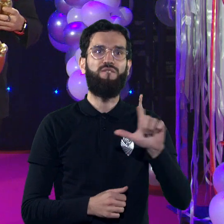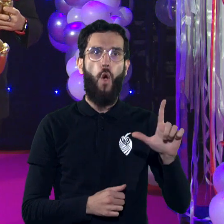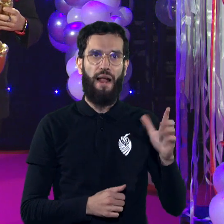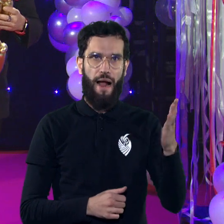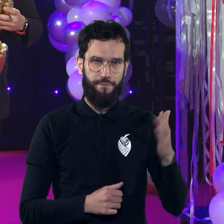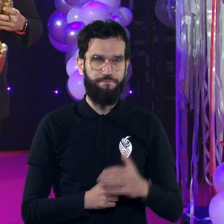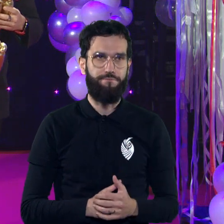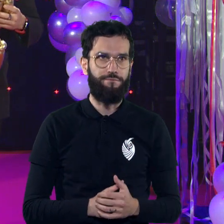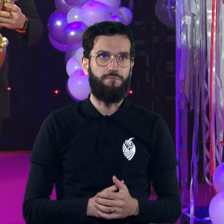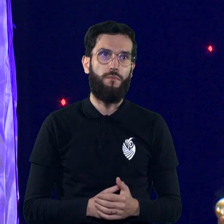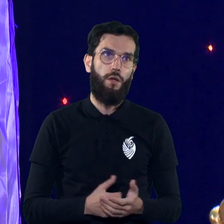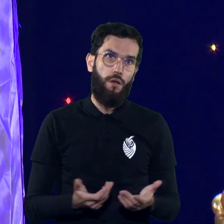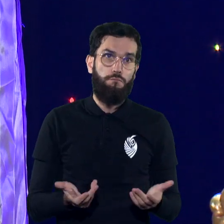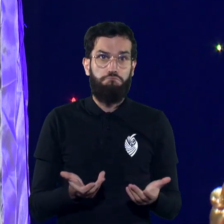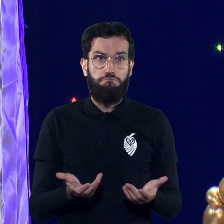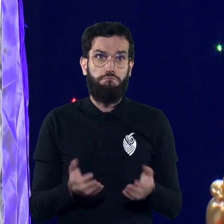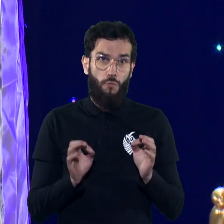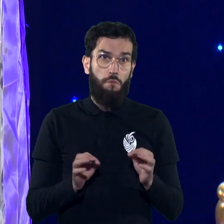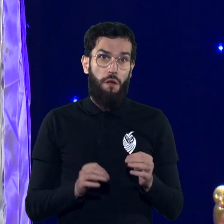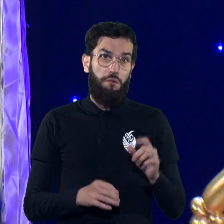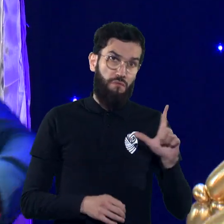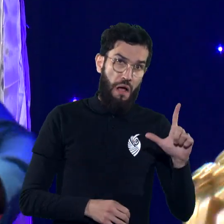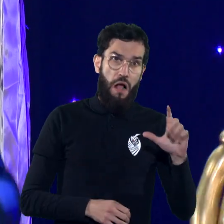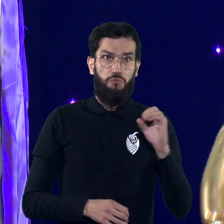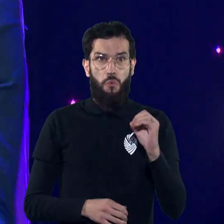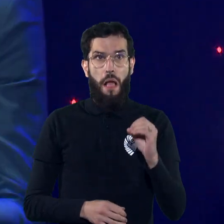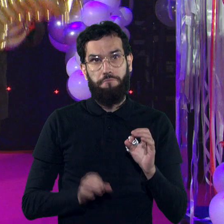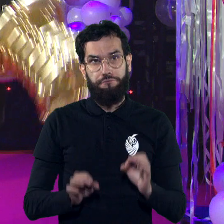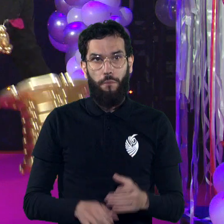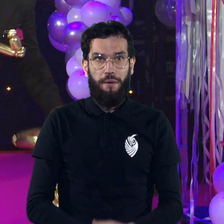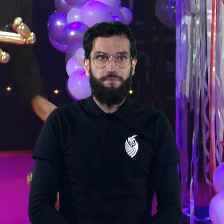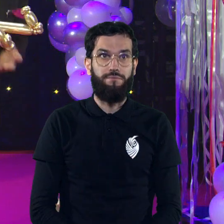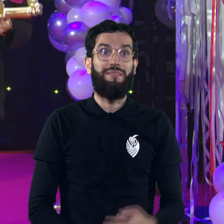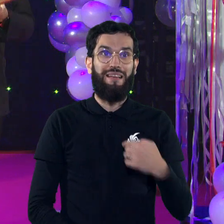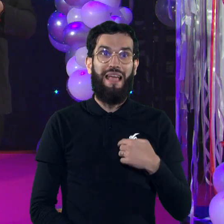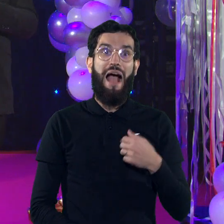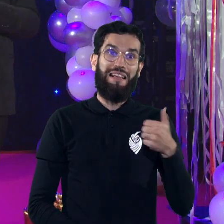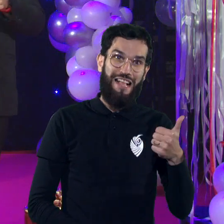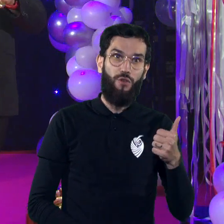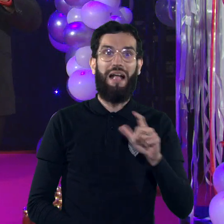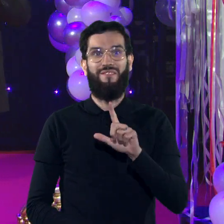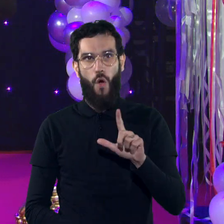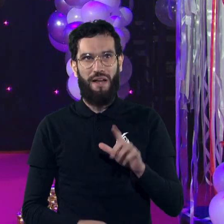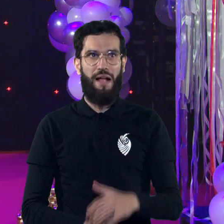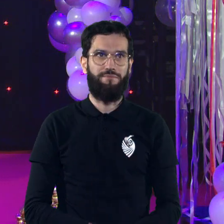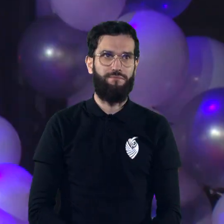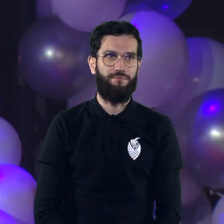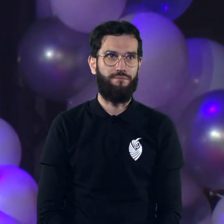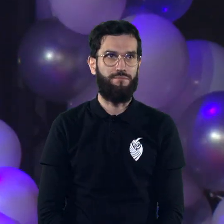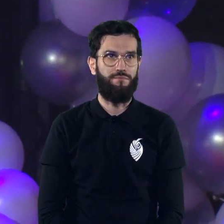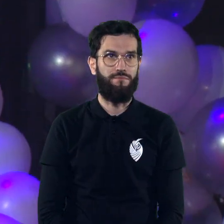dvojka. Mm-hmm. Takže som dvojka a ešte nula. Fajn. Díky. A ja som jednotka dvojka. Alebo dvojka a